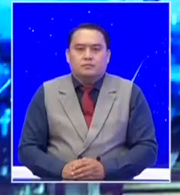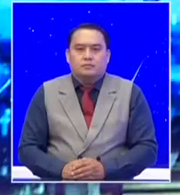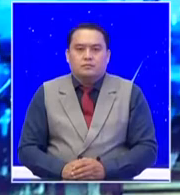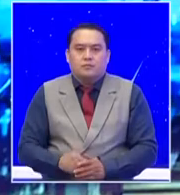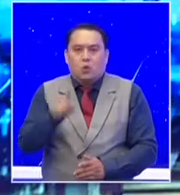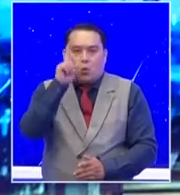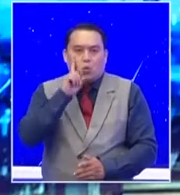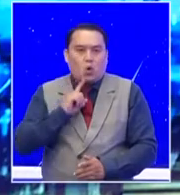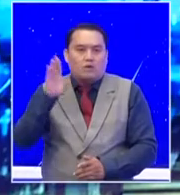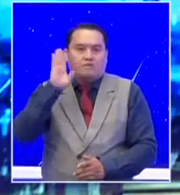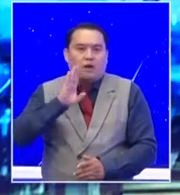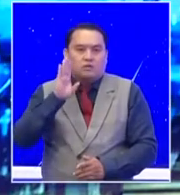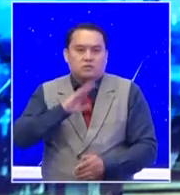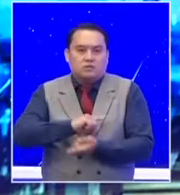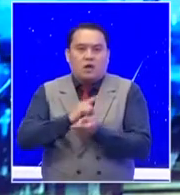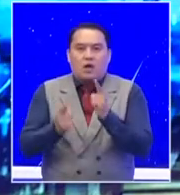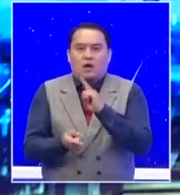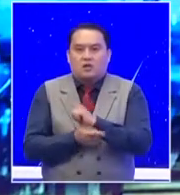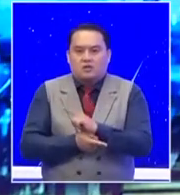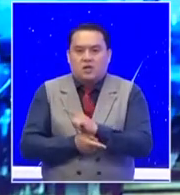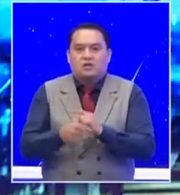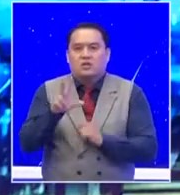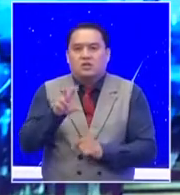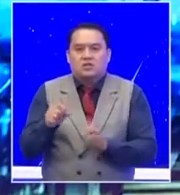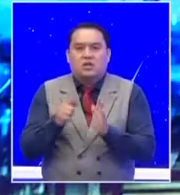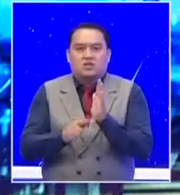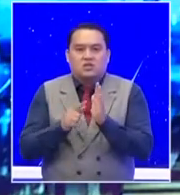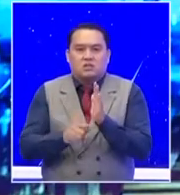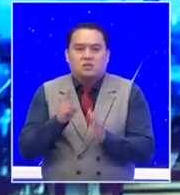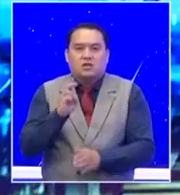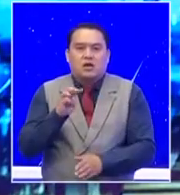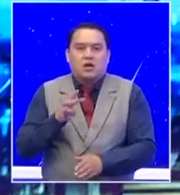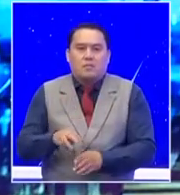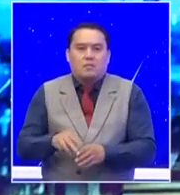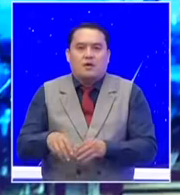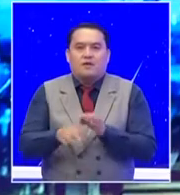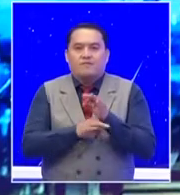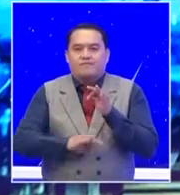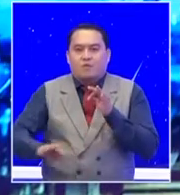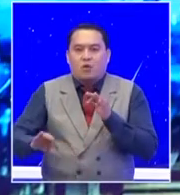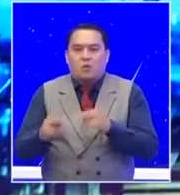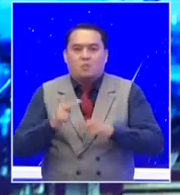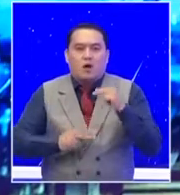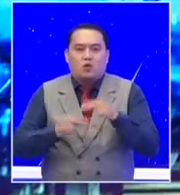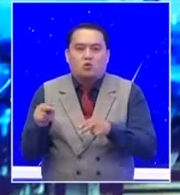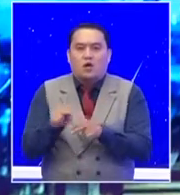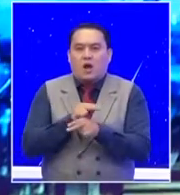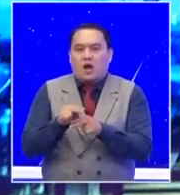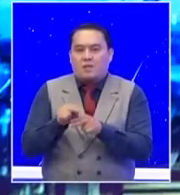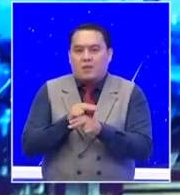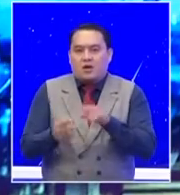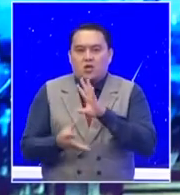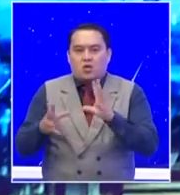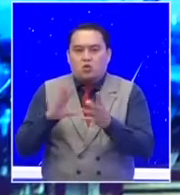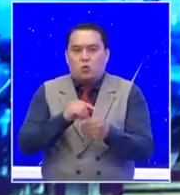Удобный водопровод на смену сельским колодцам. 370 километров сетей водоснабжения построено и реконструировано